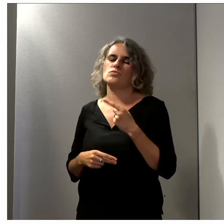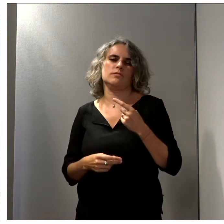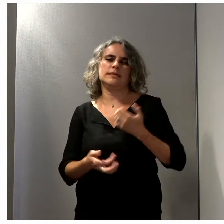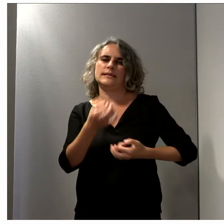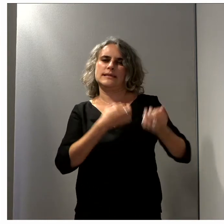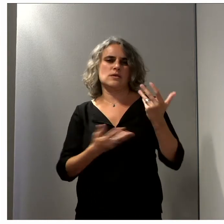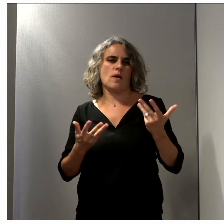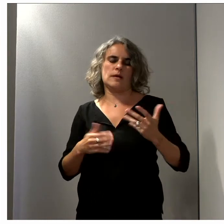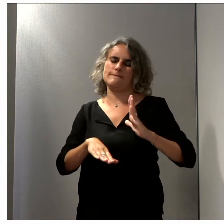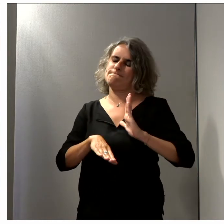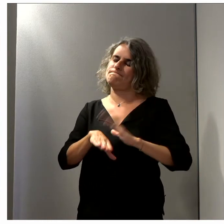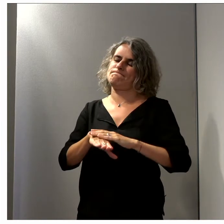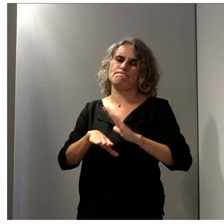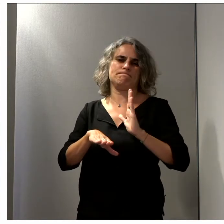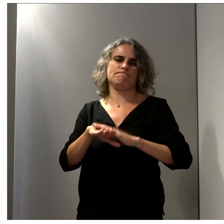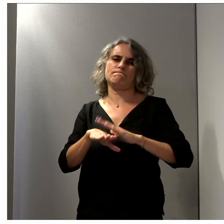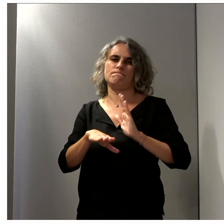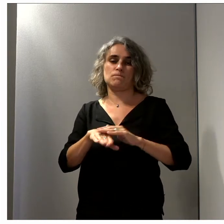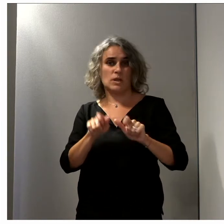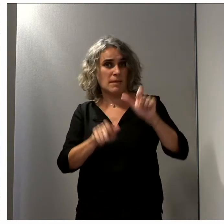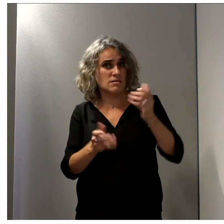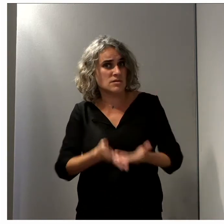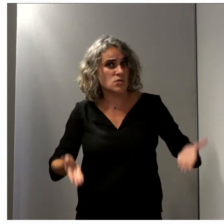garde. Attention, un certain nombre de personnes en